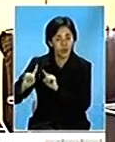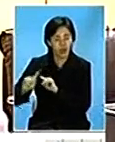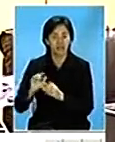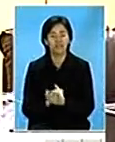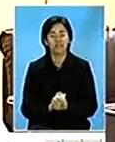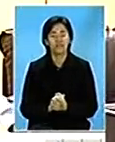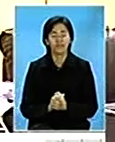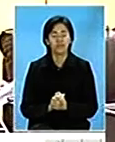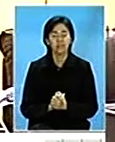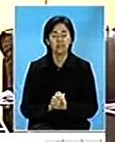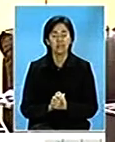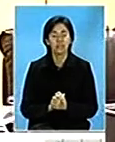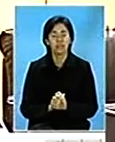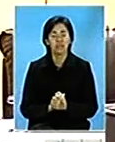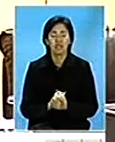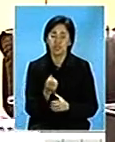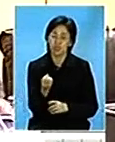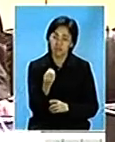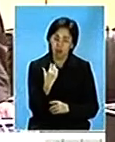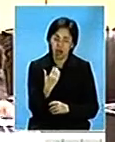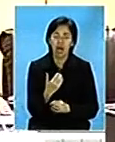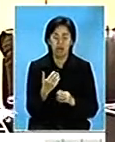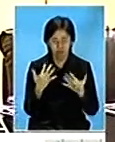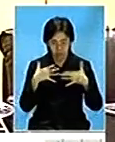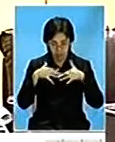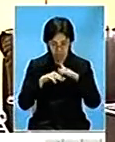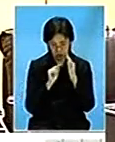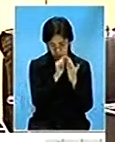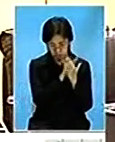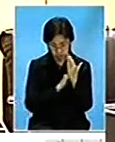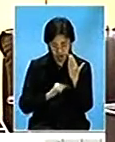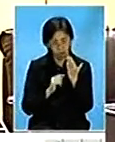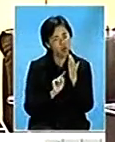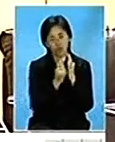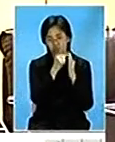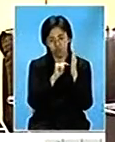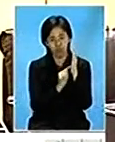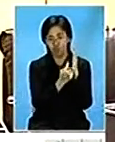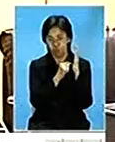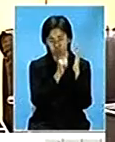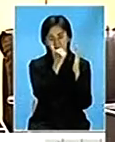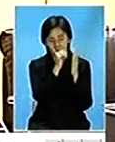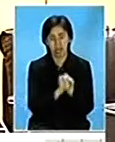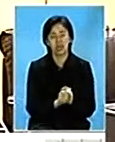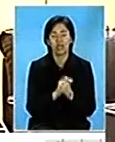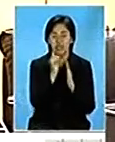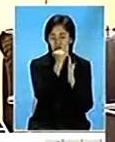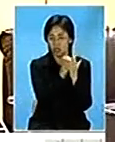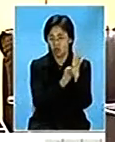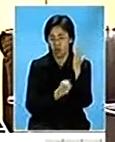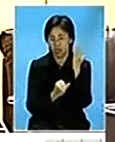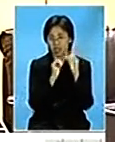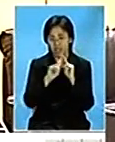ได้กล่าวถึงซึ่งมันเชื่อมโยงกันกว้างค่อนข้างกว้างขวางเ คือทั้งหลายจังหวัดในภ